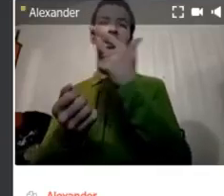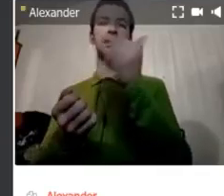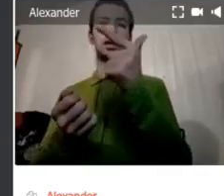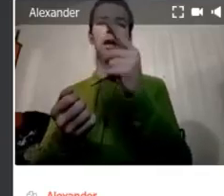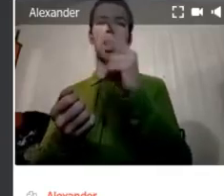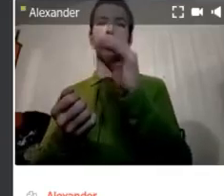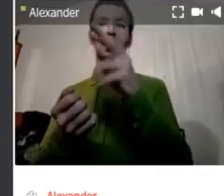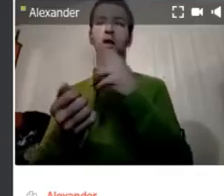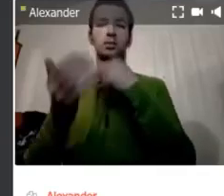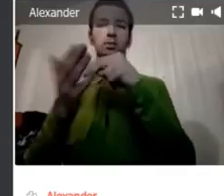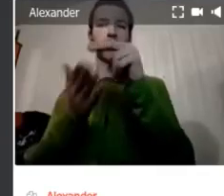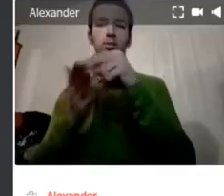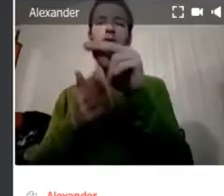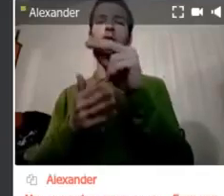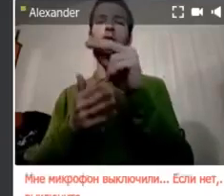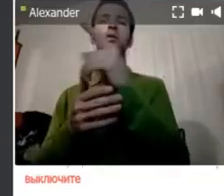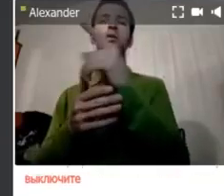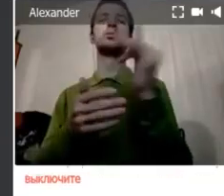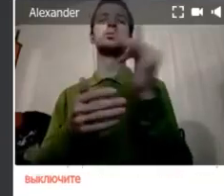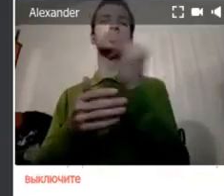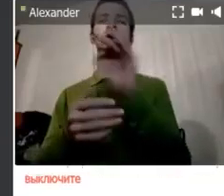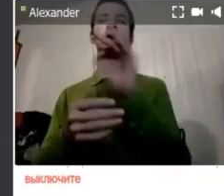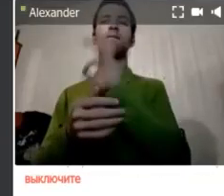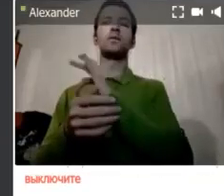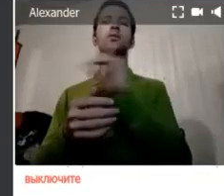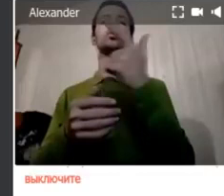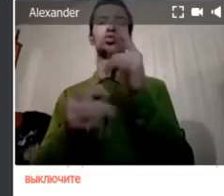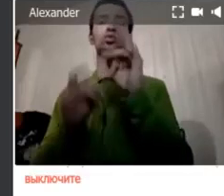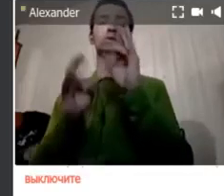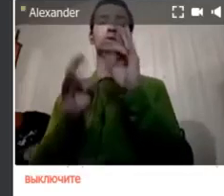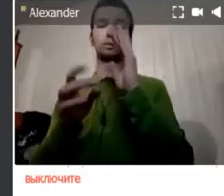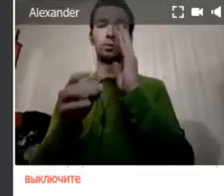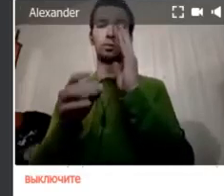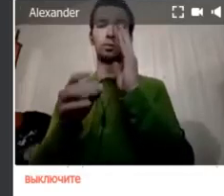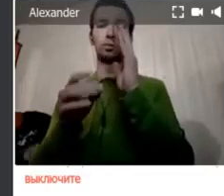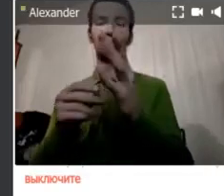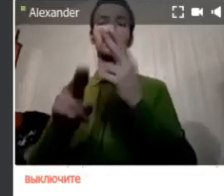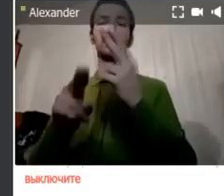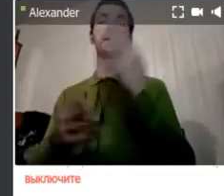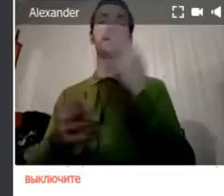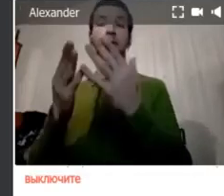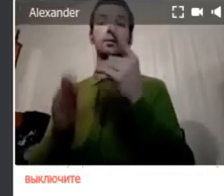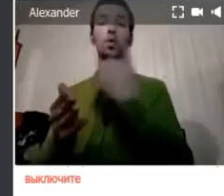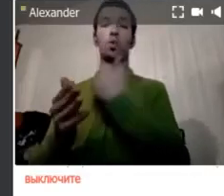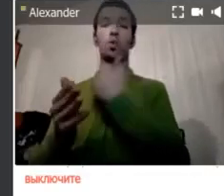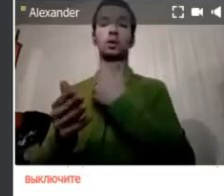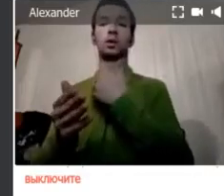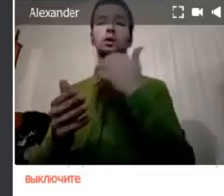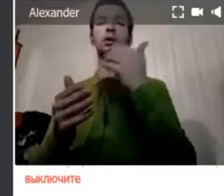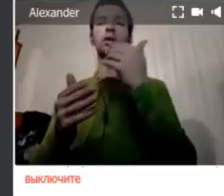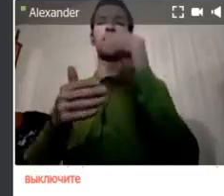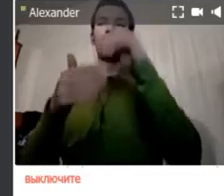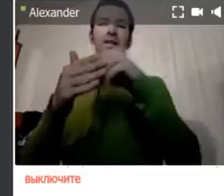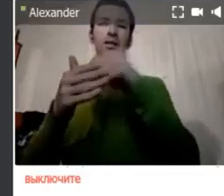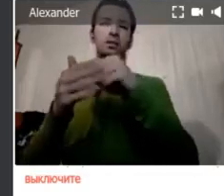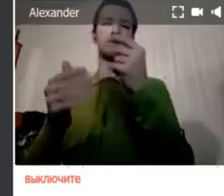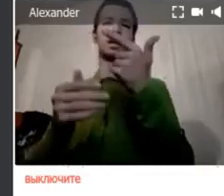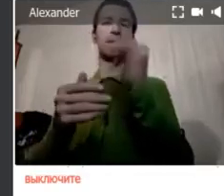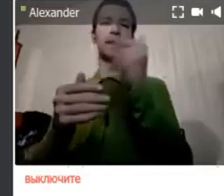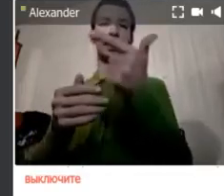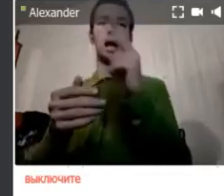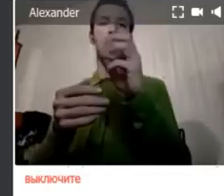если вы хотите инвестировать в ценные бумаги Geek Capital, то моя рекомендация такая: можете не